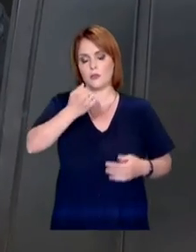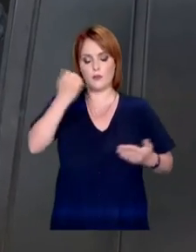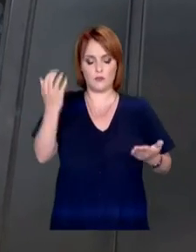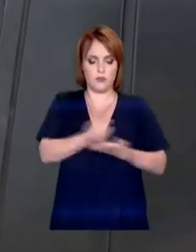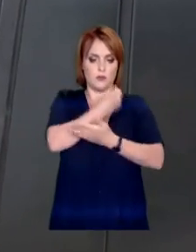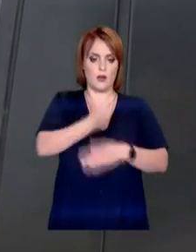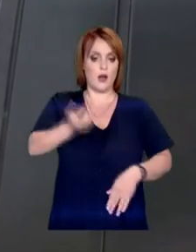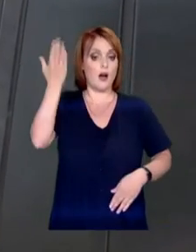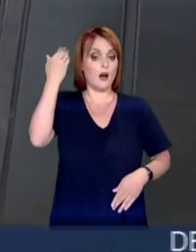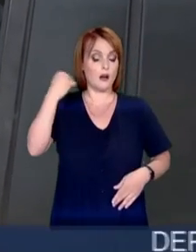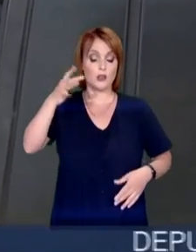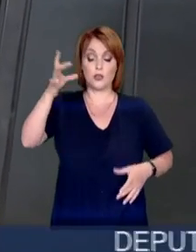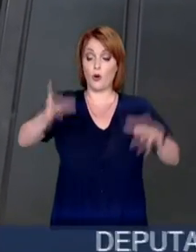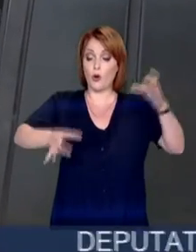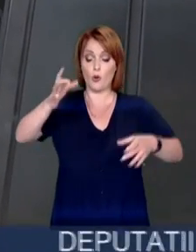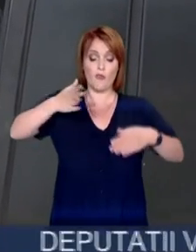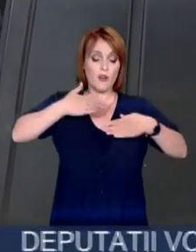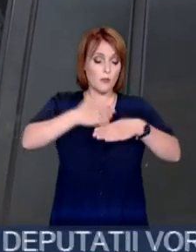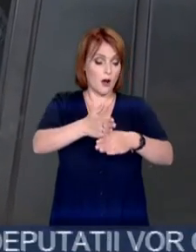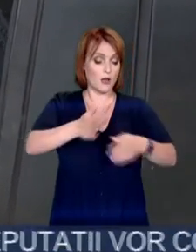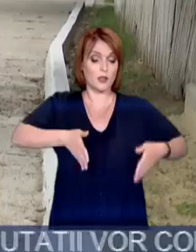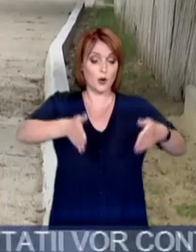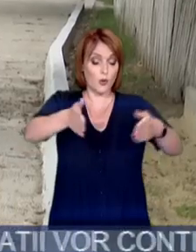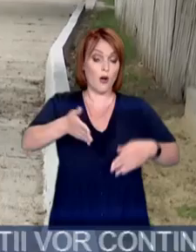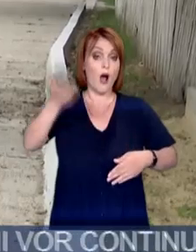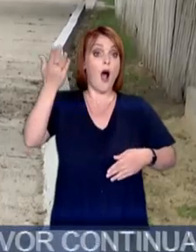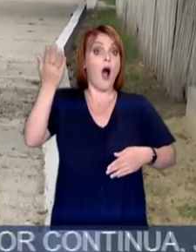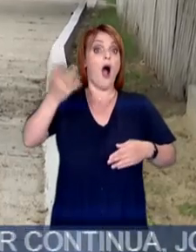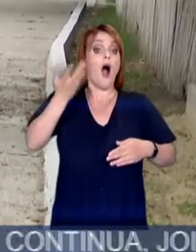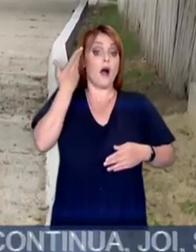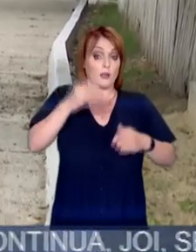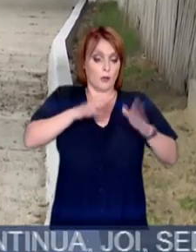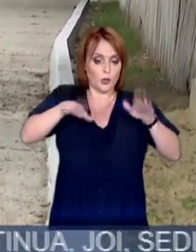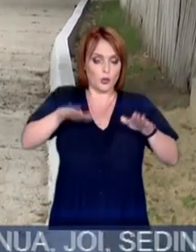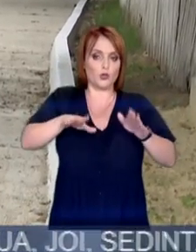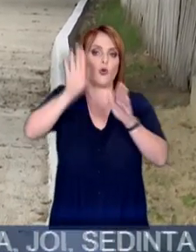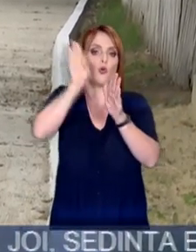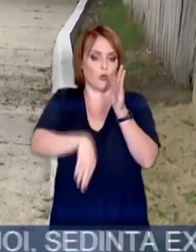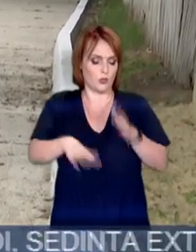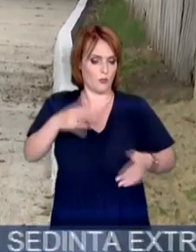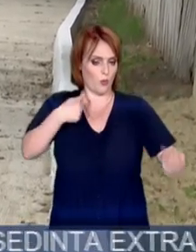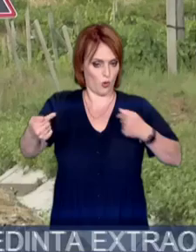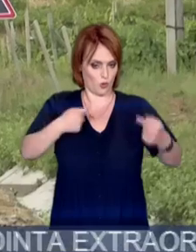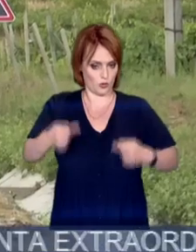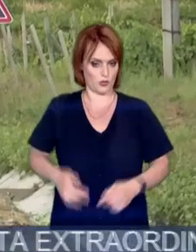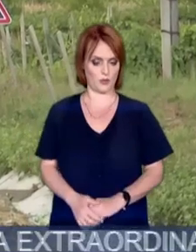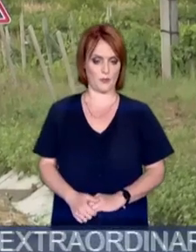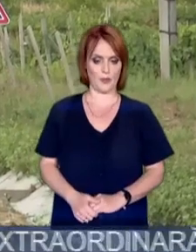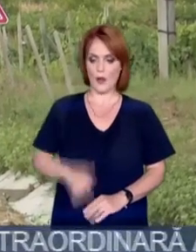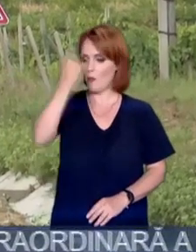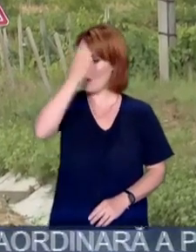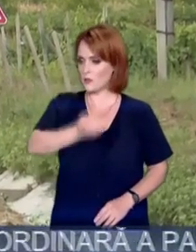și gropi erau când căpeau mașinile și când se ploua, când e destul de comod, e destul de frumos, bravo, și ne-au făcut.